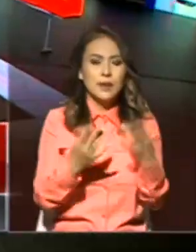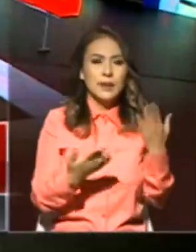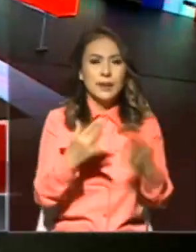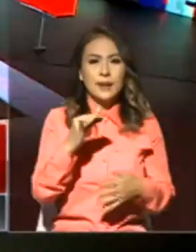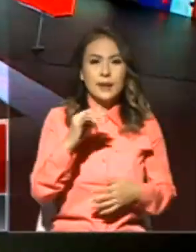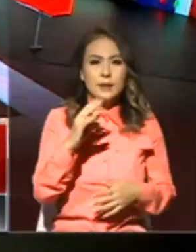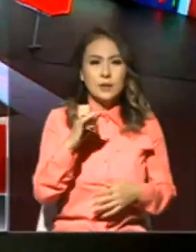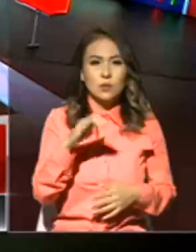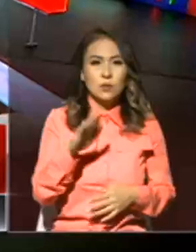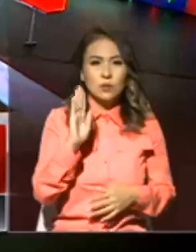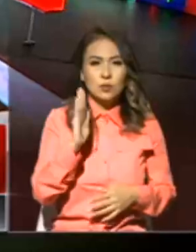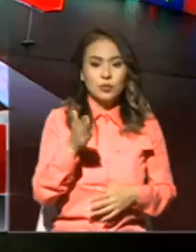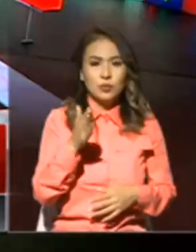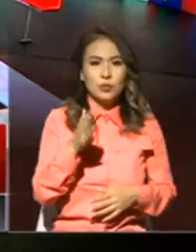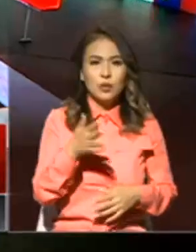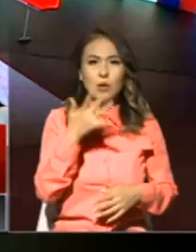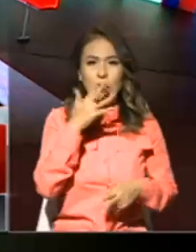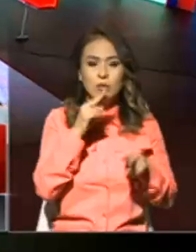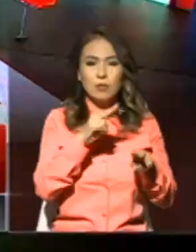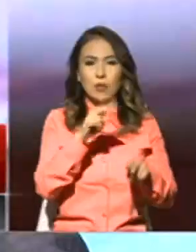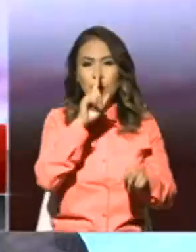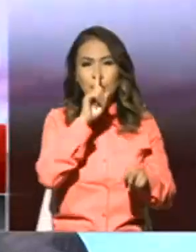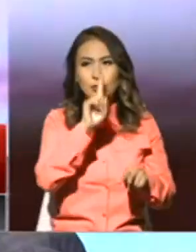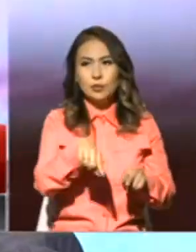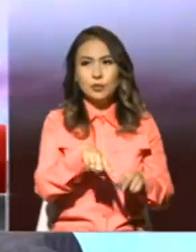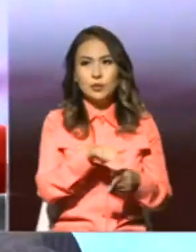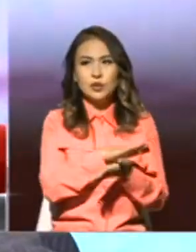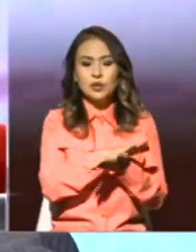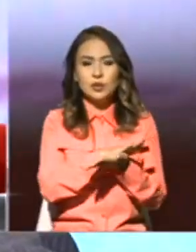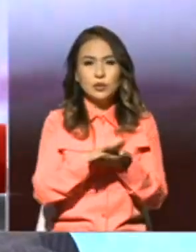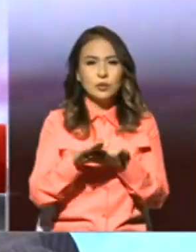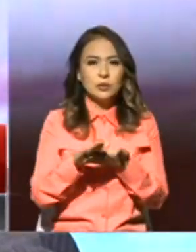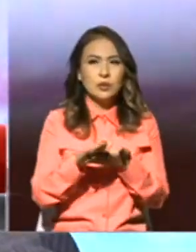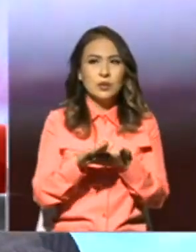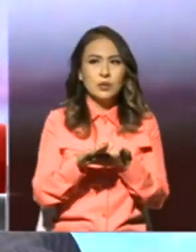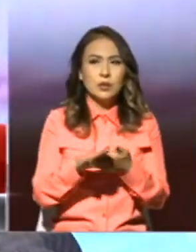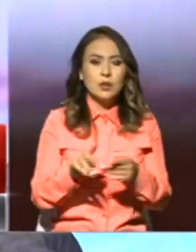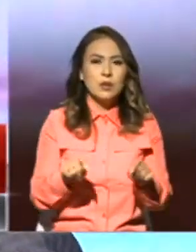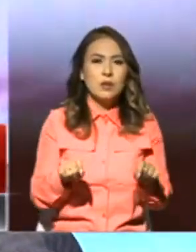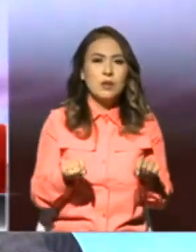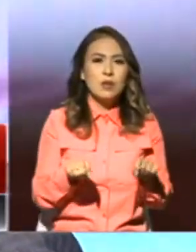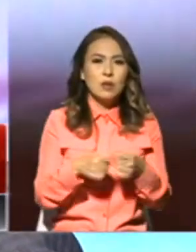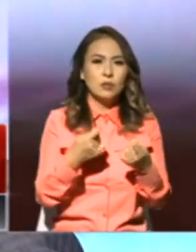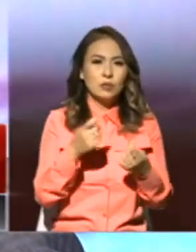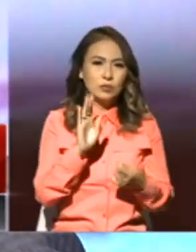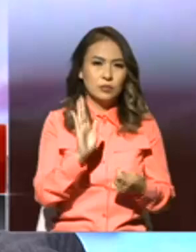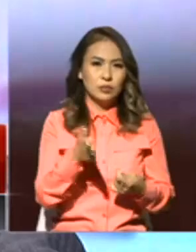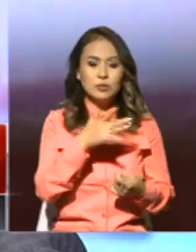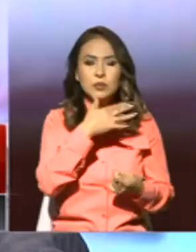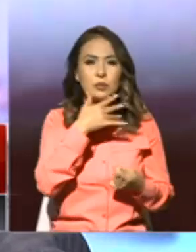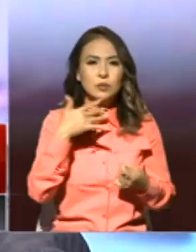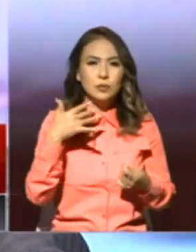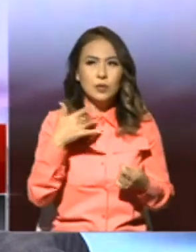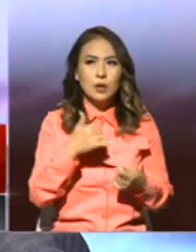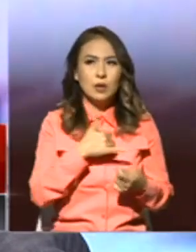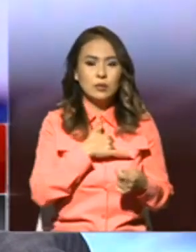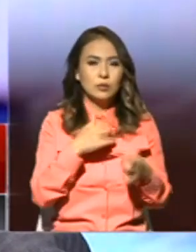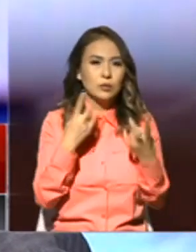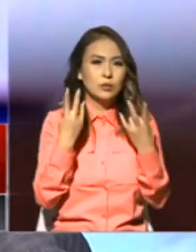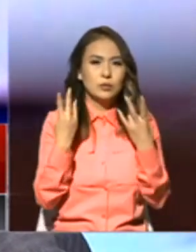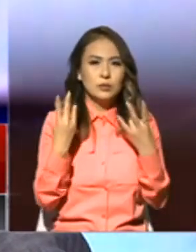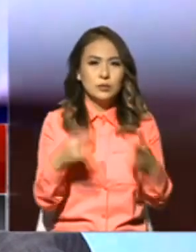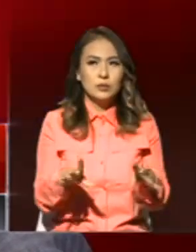болып кетсе, ұлттық банктың қарауынан шығады. Және таза нарықтың заңдылықтарын бұзушы институтқа айналады. А ондай институт бізге керек